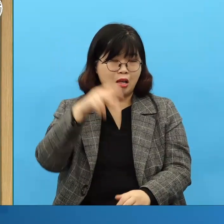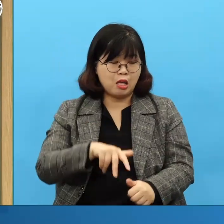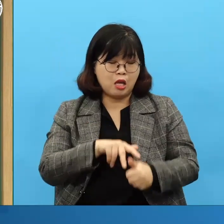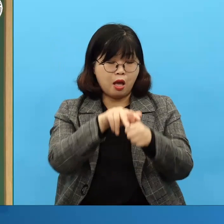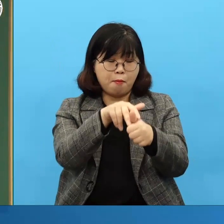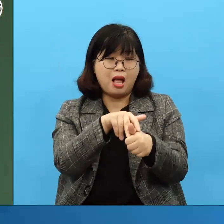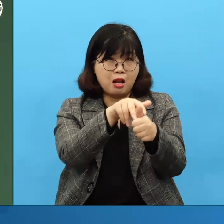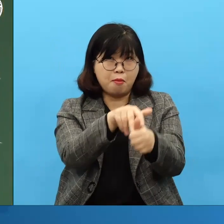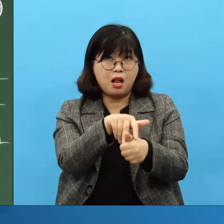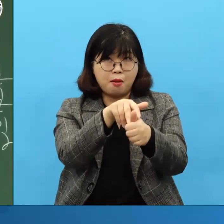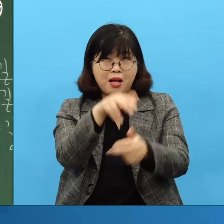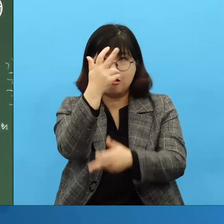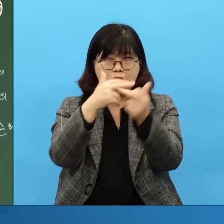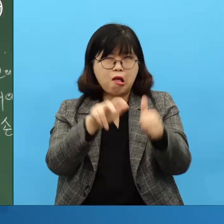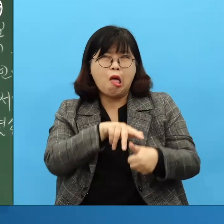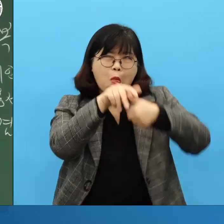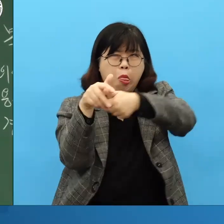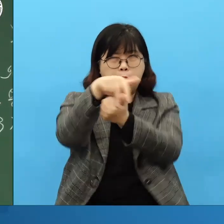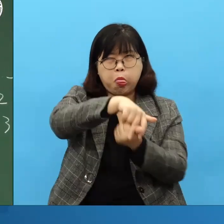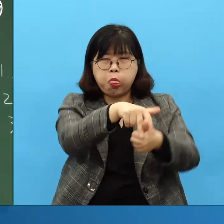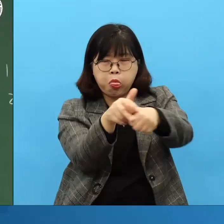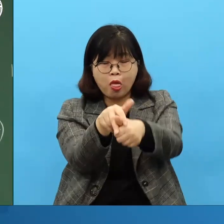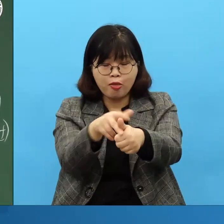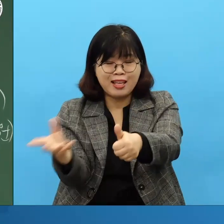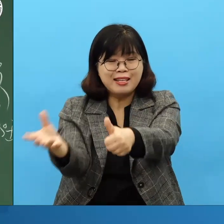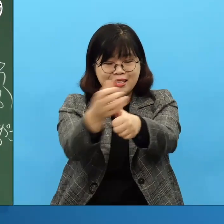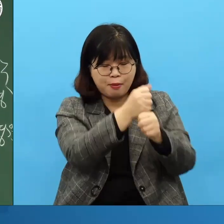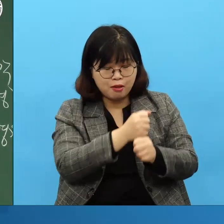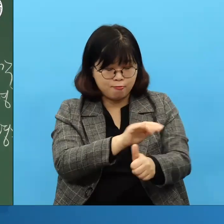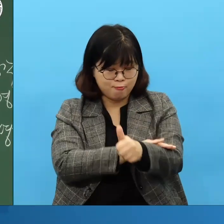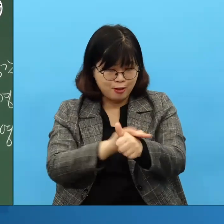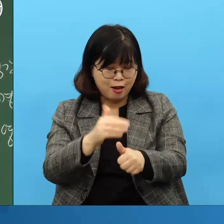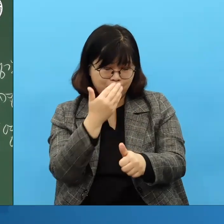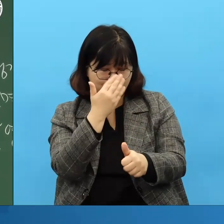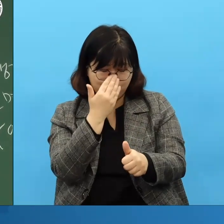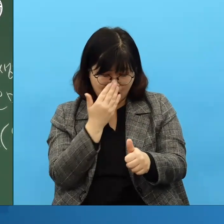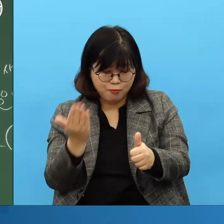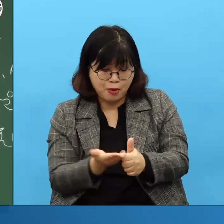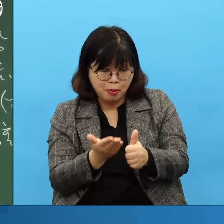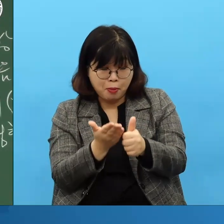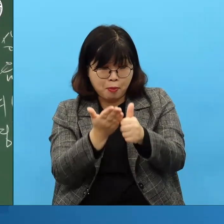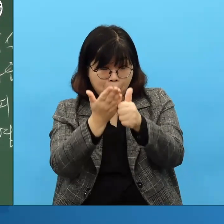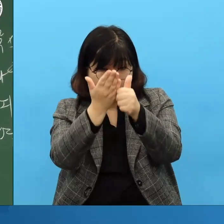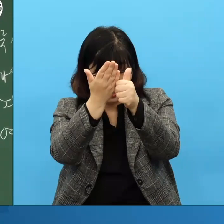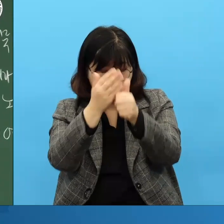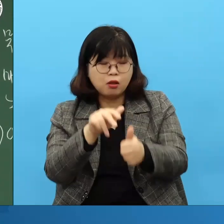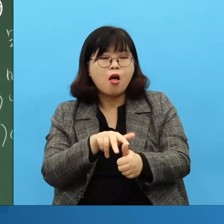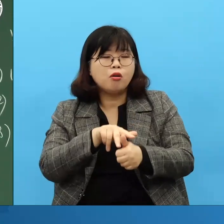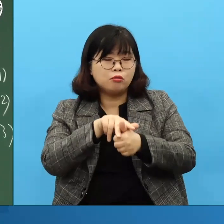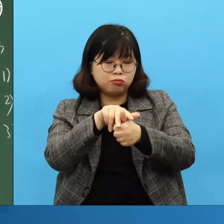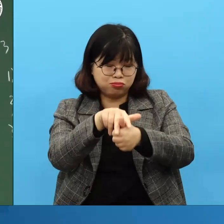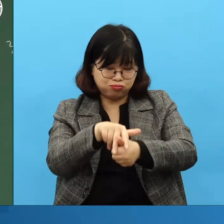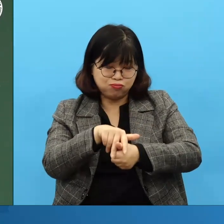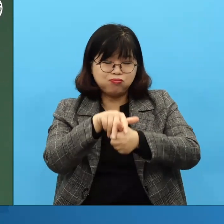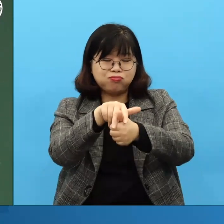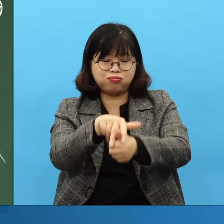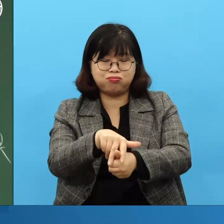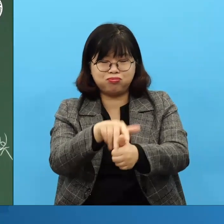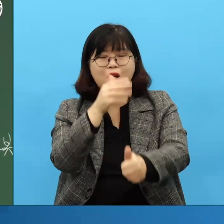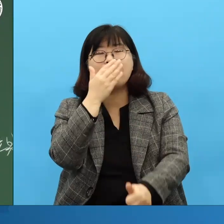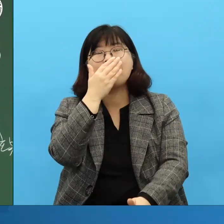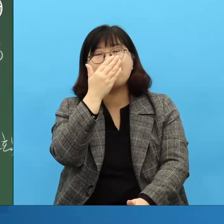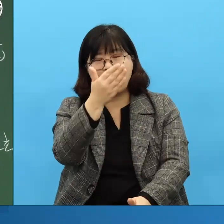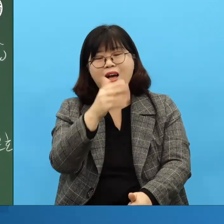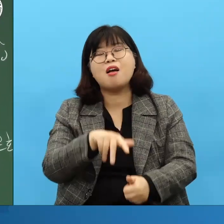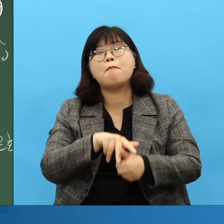this word humility comes from means the ones who are tame. 우리는 눈에 어깨 힘 다 빼고 그게 겸손입니까? 그거는 힘 빠진